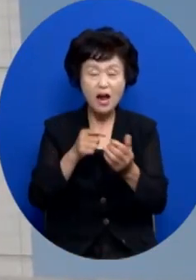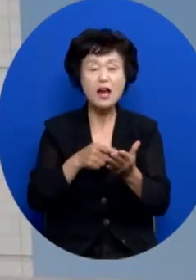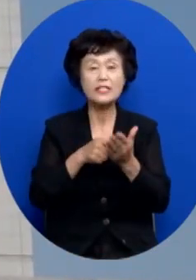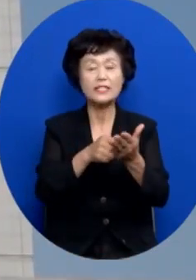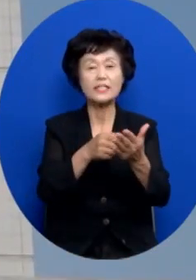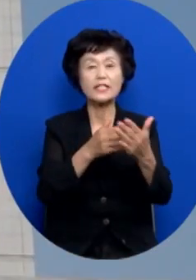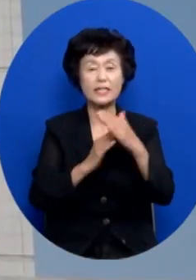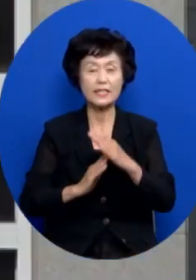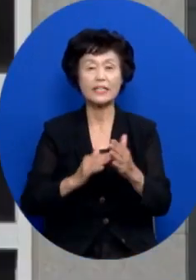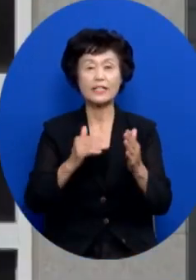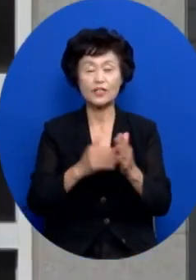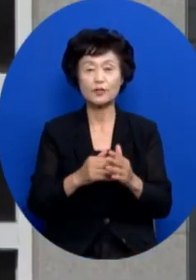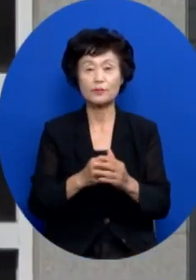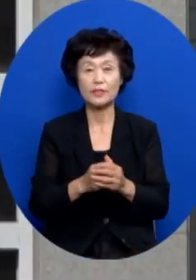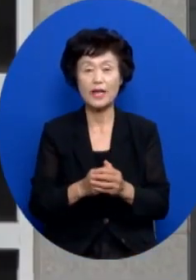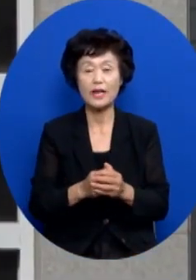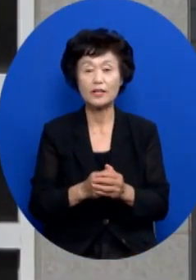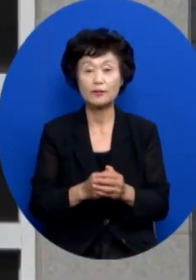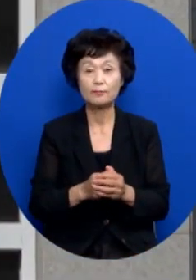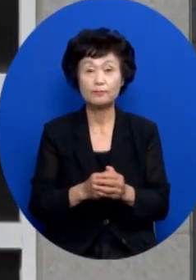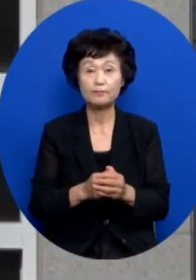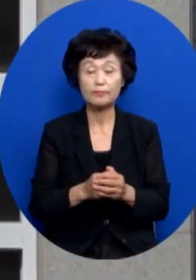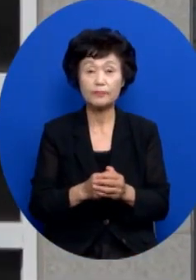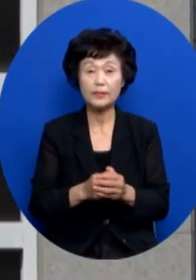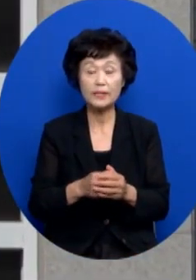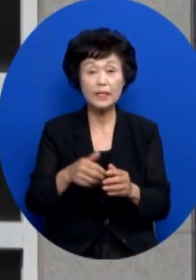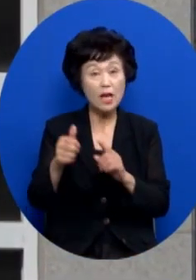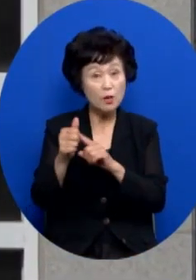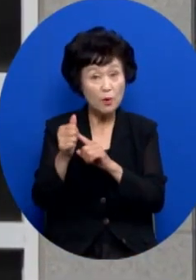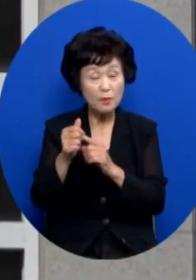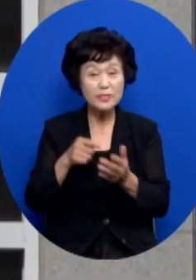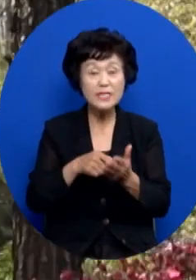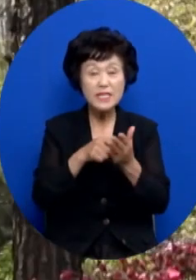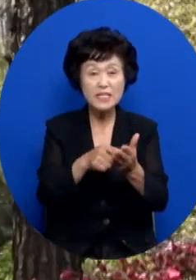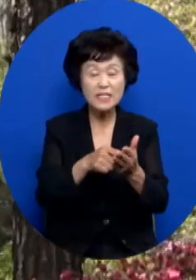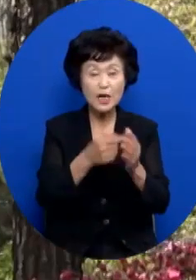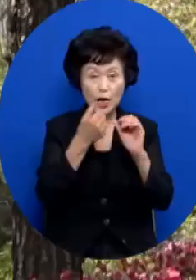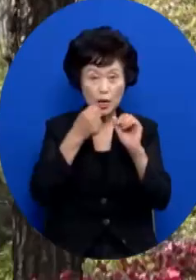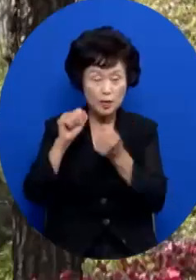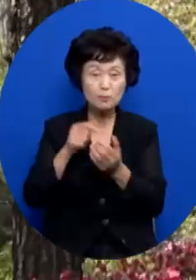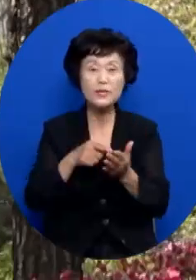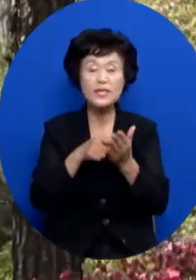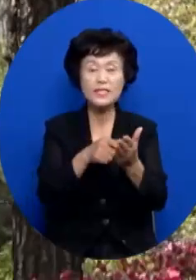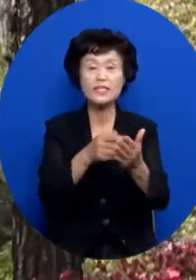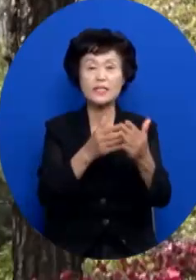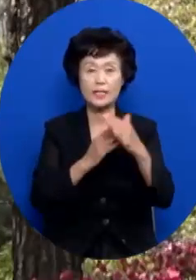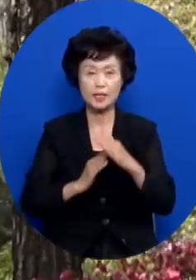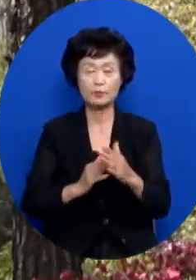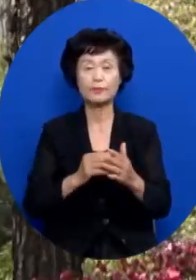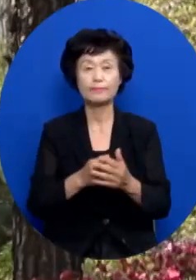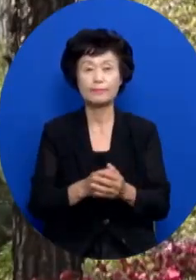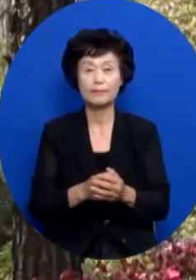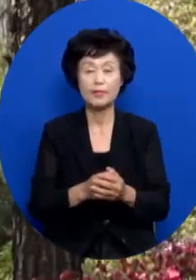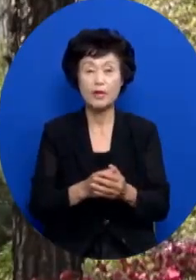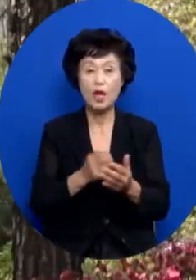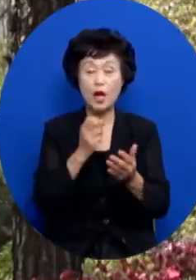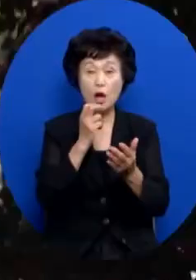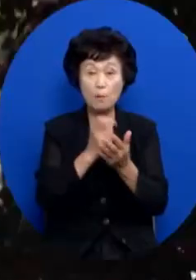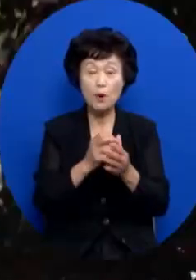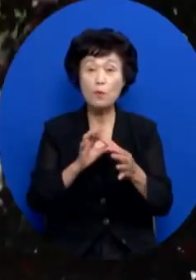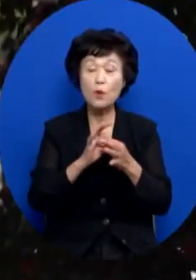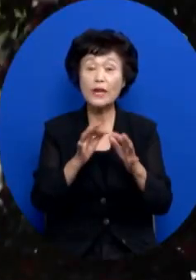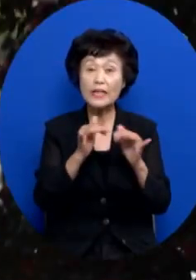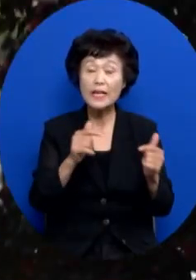26일 대전지법 제10평사부는 정명석 책이 신청한 기피신청을 이날 기각했습니다 법조계